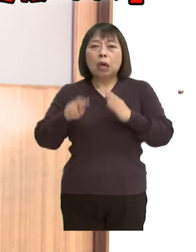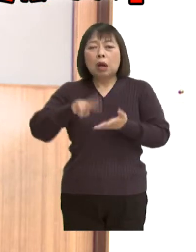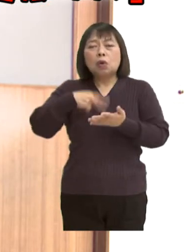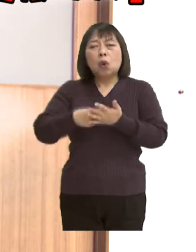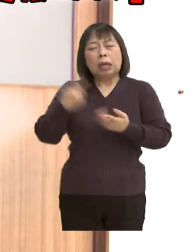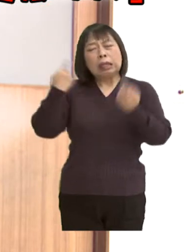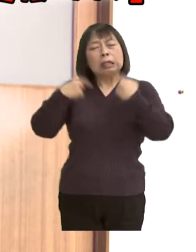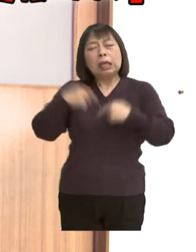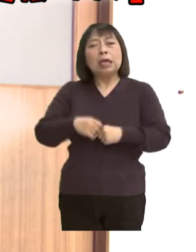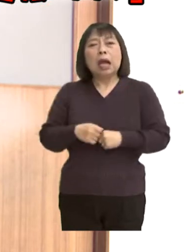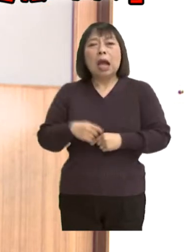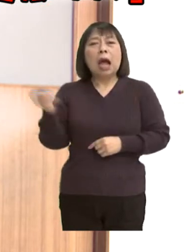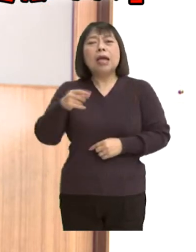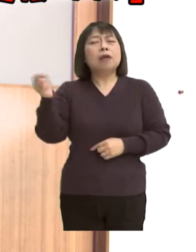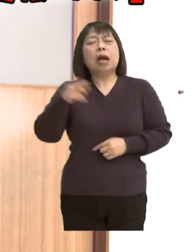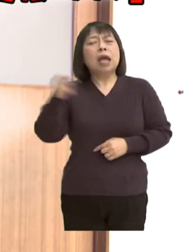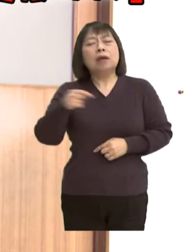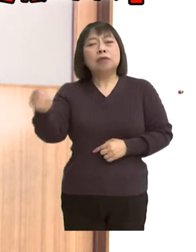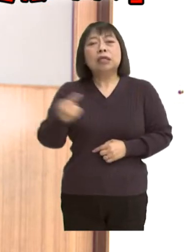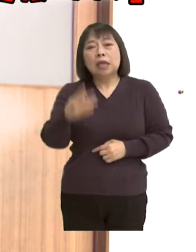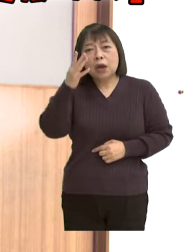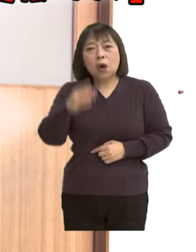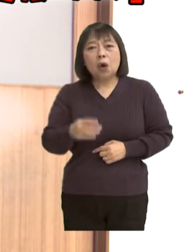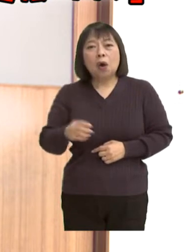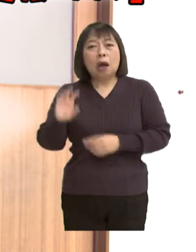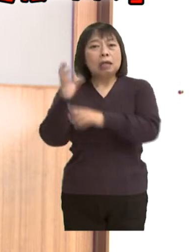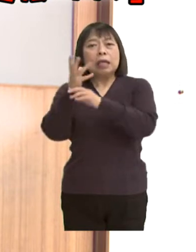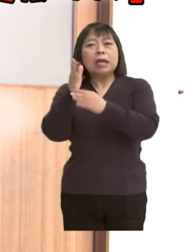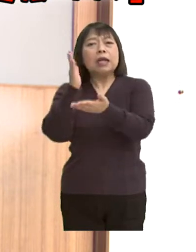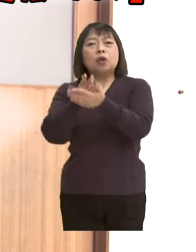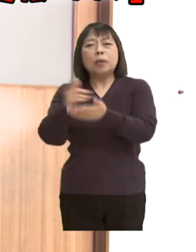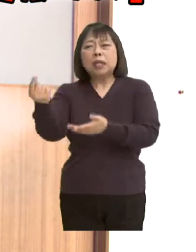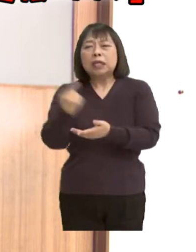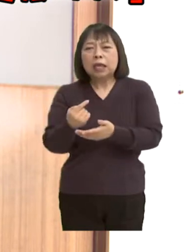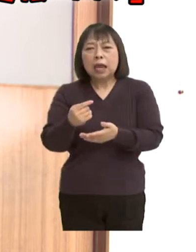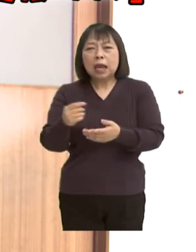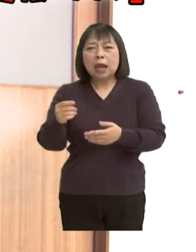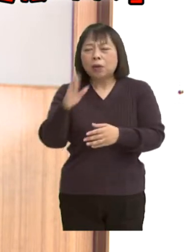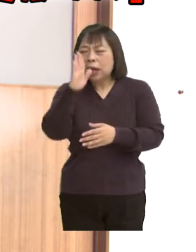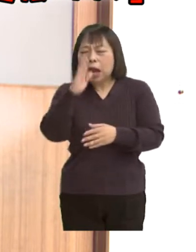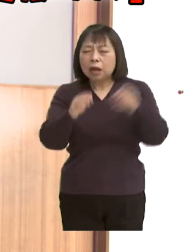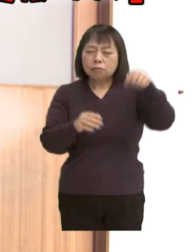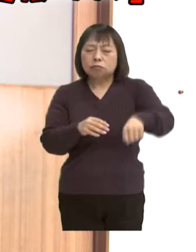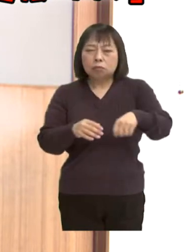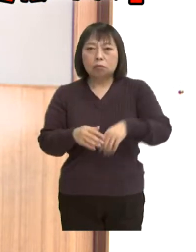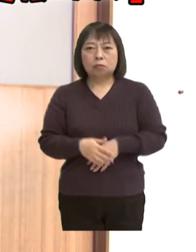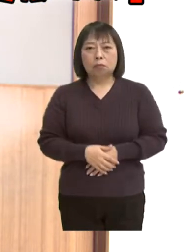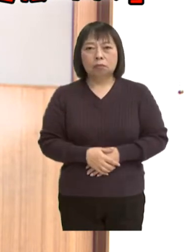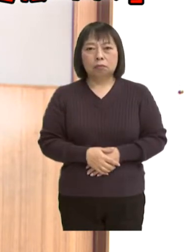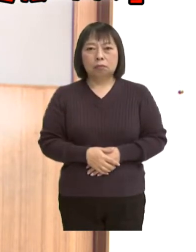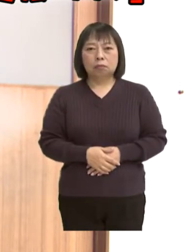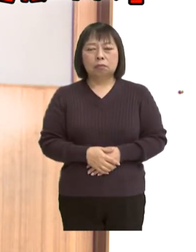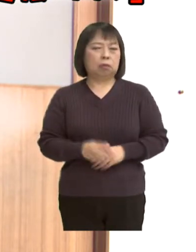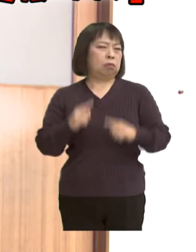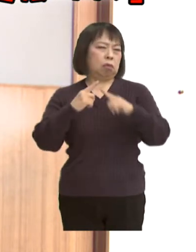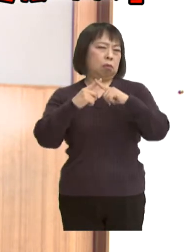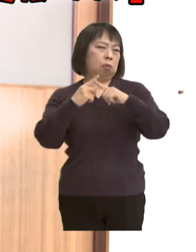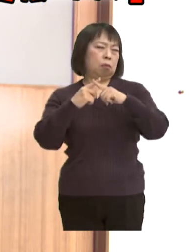して、あ、早く、早く来てよ、サイレン鳴らさんと来て、ほなほな、ほな頼むで、はい。